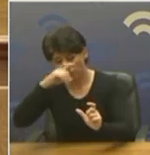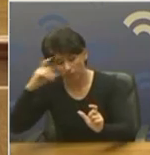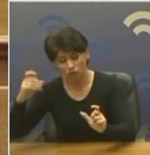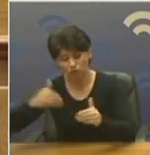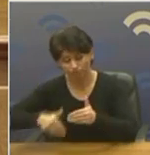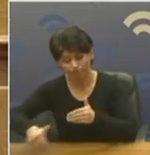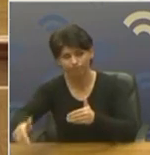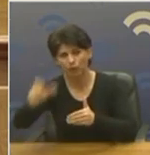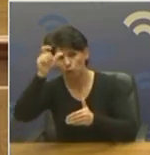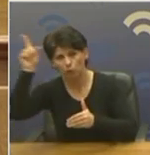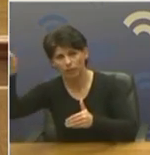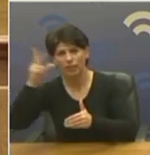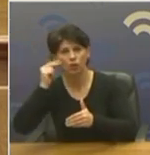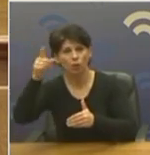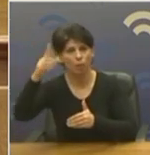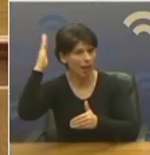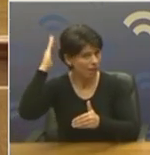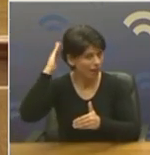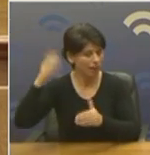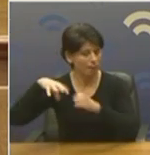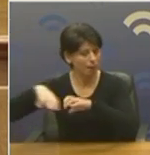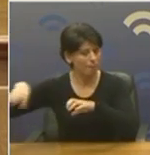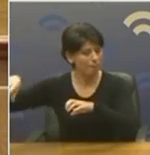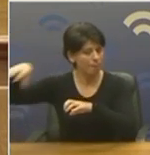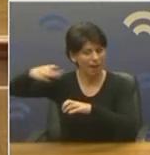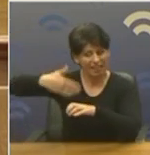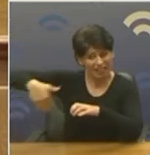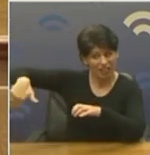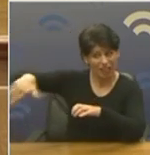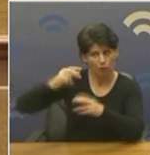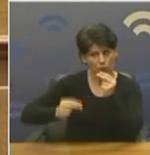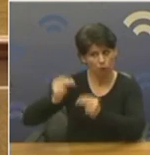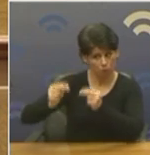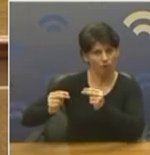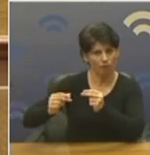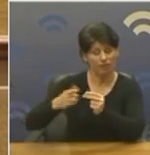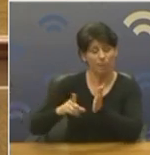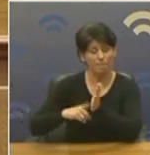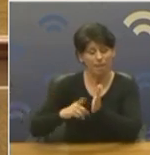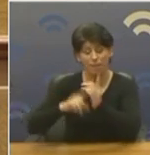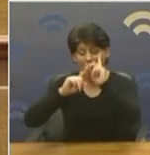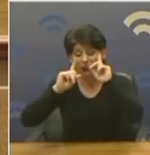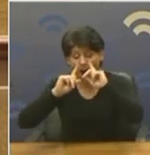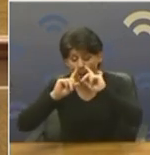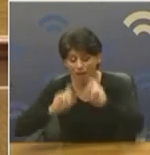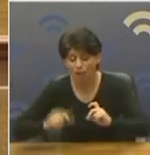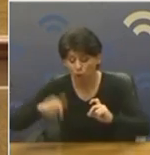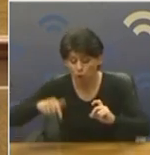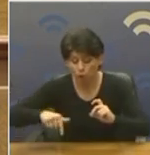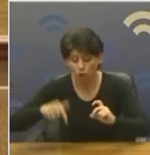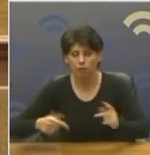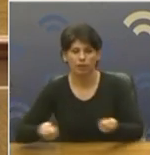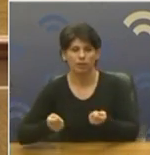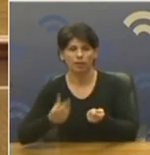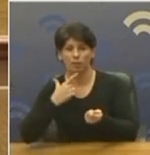εννοώ, και με την Τουρκία και με τα Σκόπια και με την Αλβανία και με όλα αυτά που συμβαίνουν γύρω μας, είναι απαραίτητο παρά ποτέ τώρα να γίνει. Τώρα, για